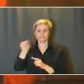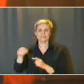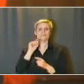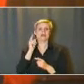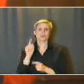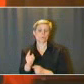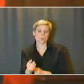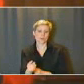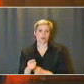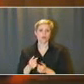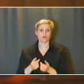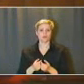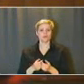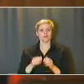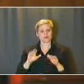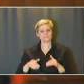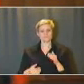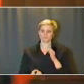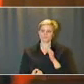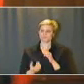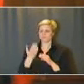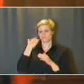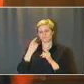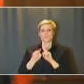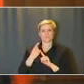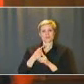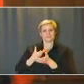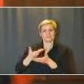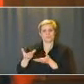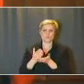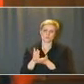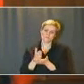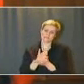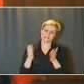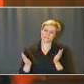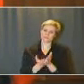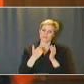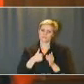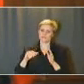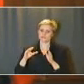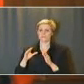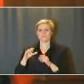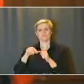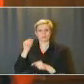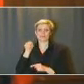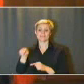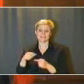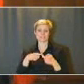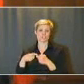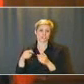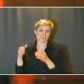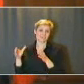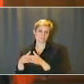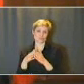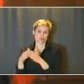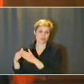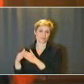Det här har initierats ungefär samtidigt som vi började ha Tianjin som systercity.